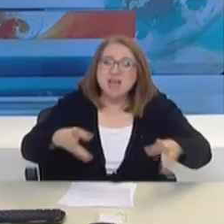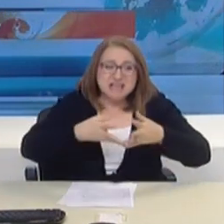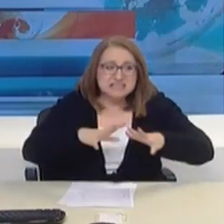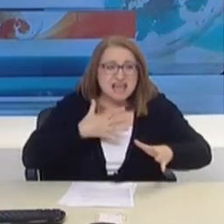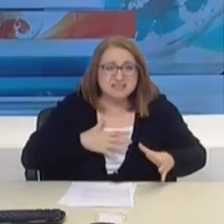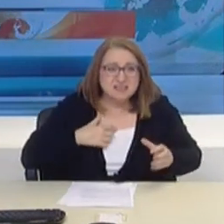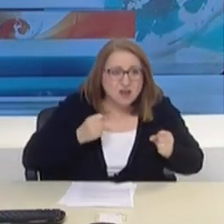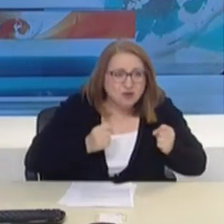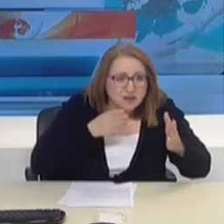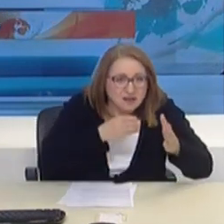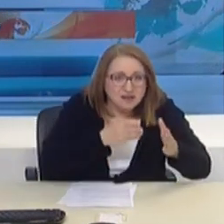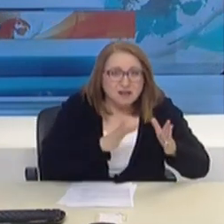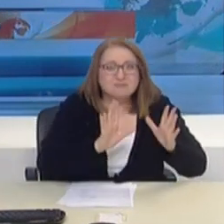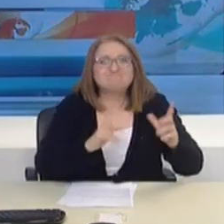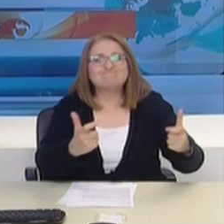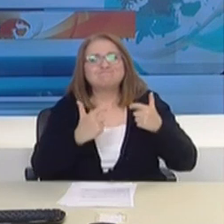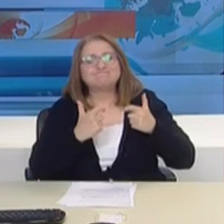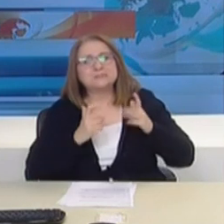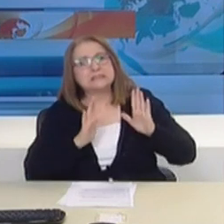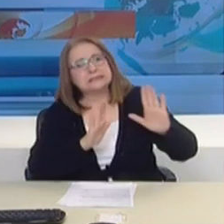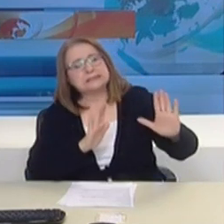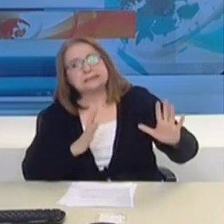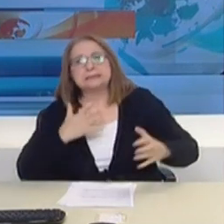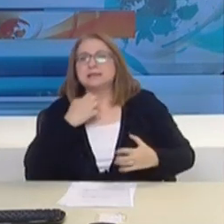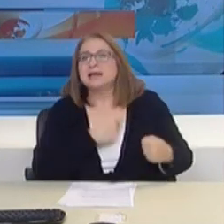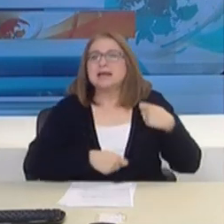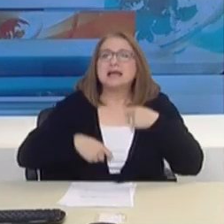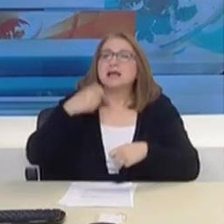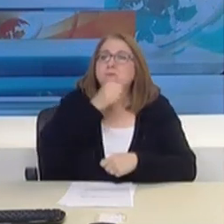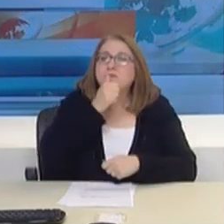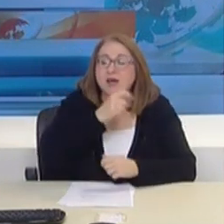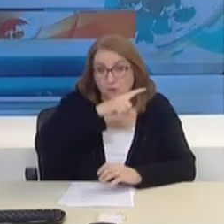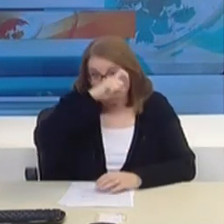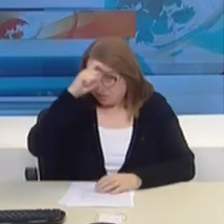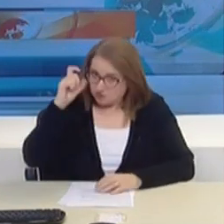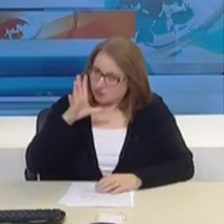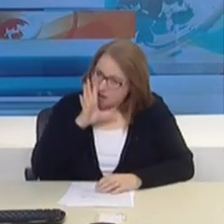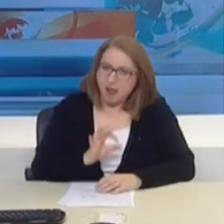δύσκολες επιλογές. Η μάχη γίνεται για πολλούς συμπολίτες μας και πολλούς από εμάς στην